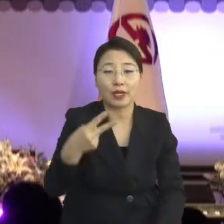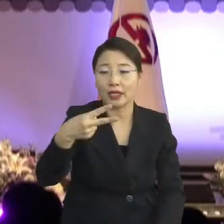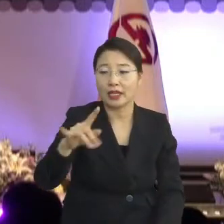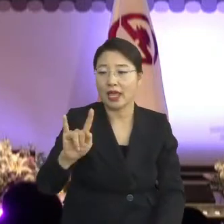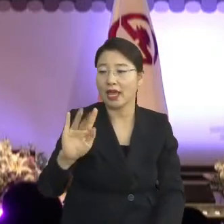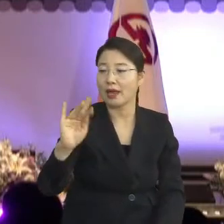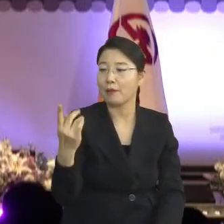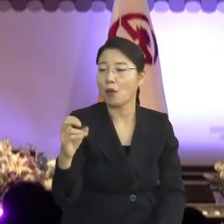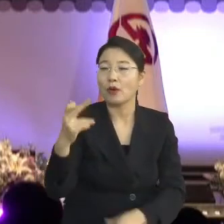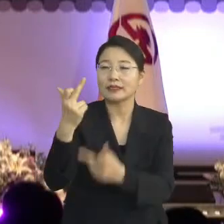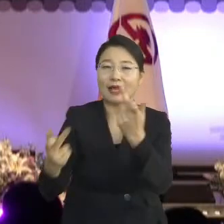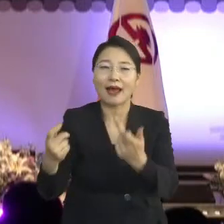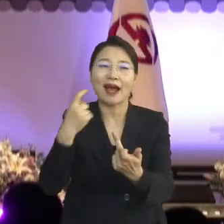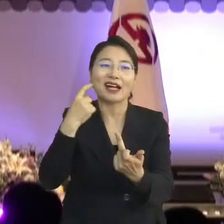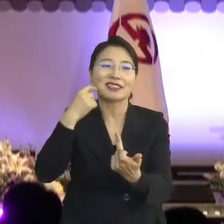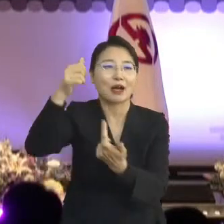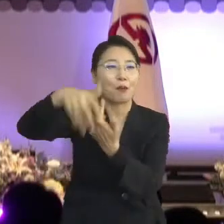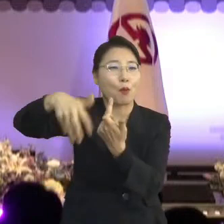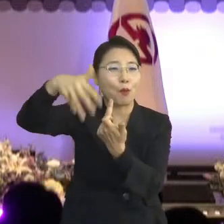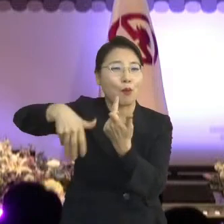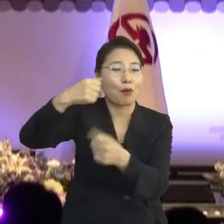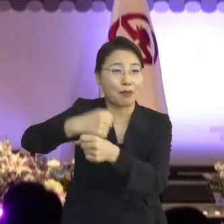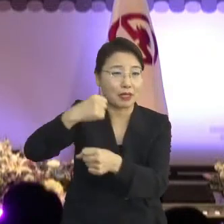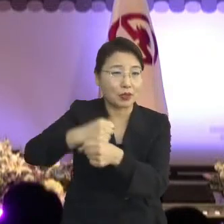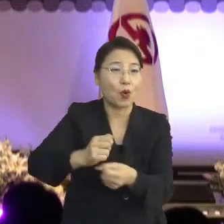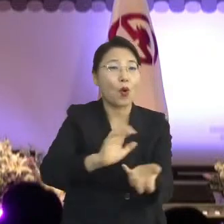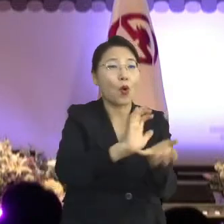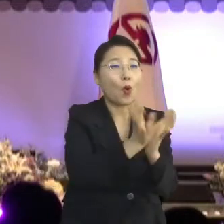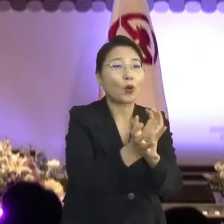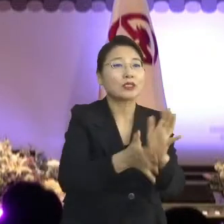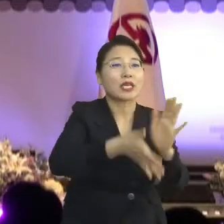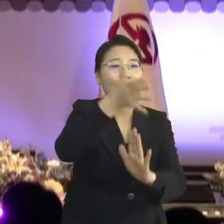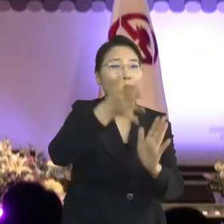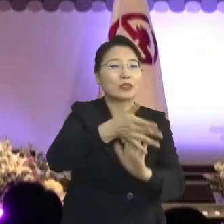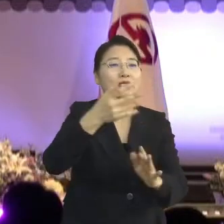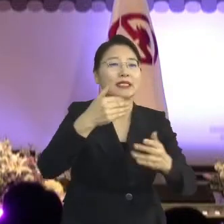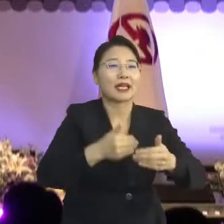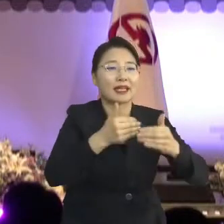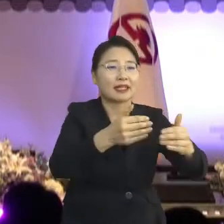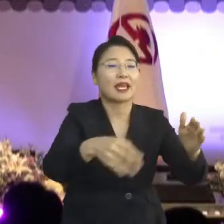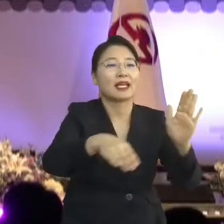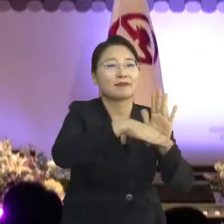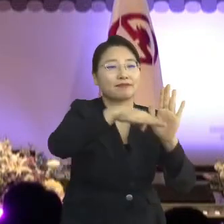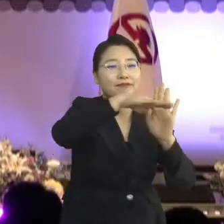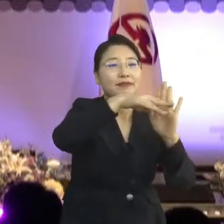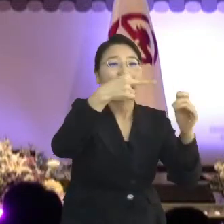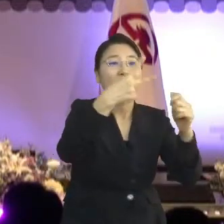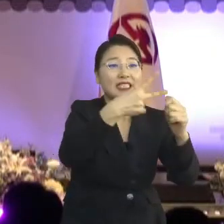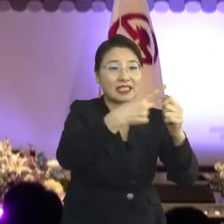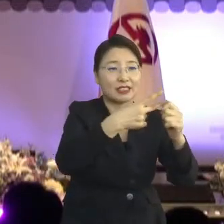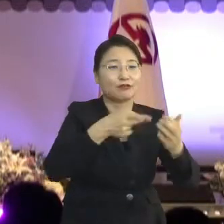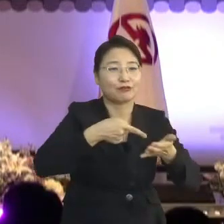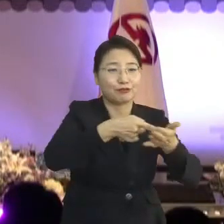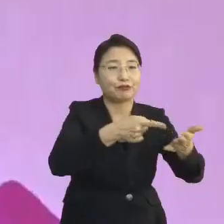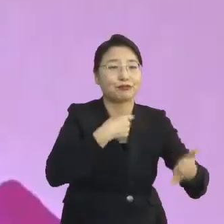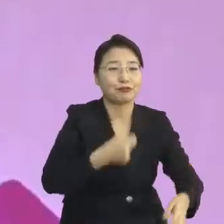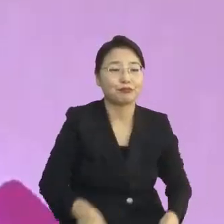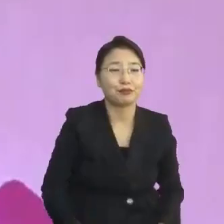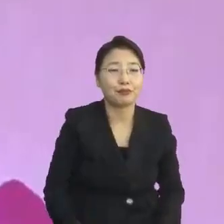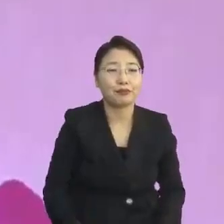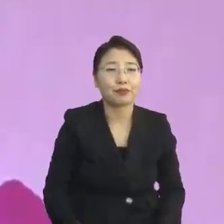조성, 그리고 꽃의 도시 2단계 사업을 지속 추진하겠습니다.